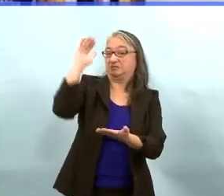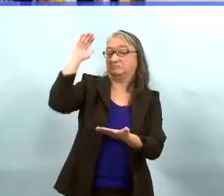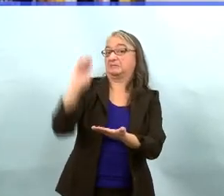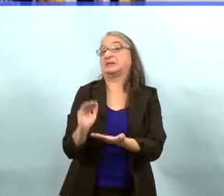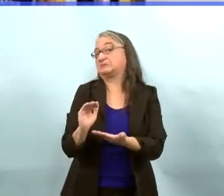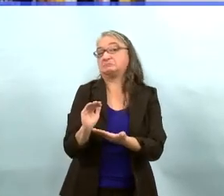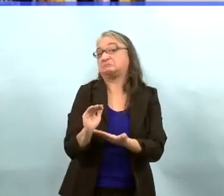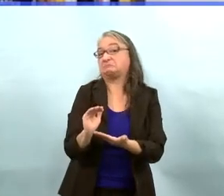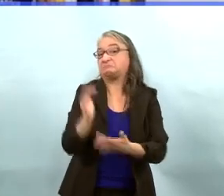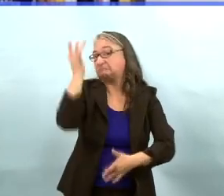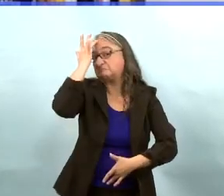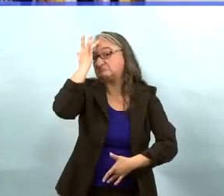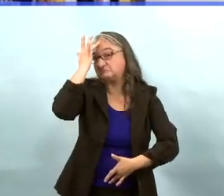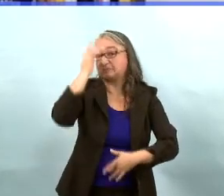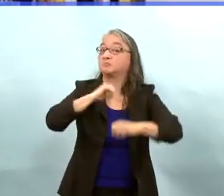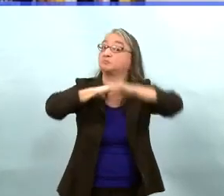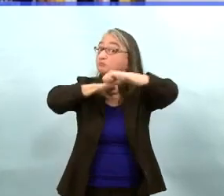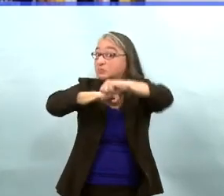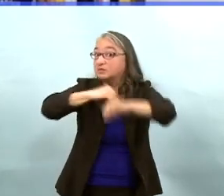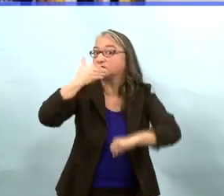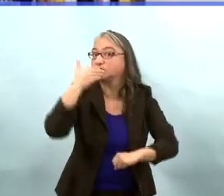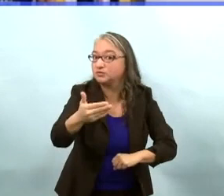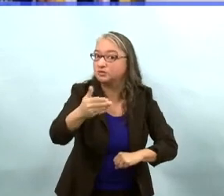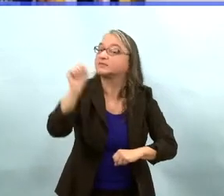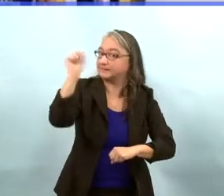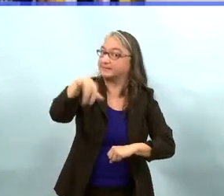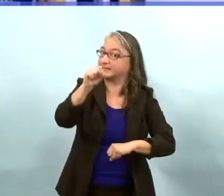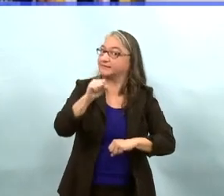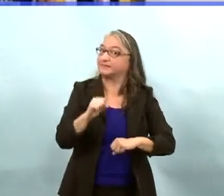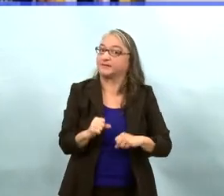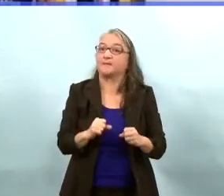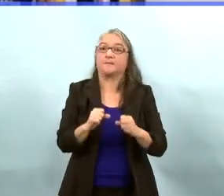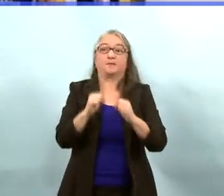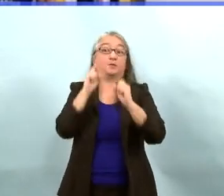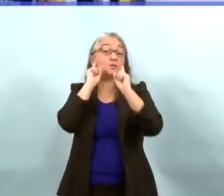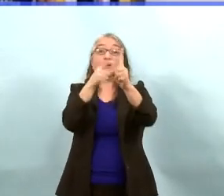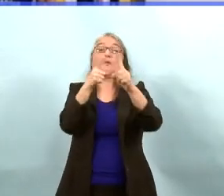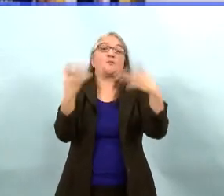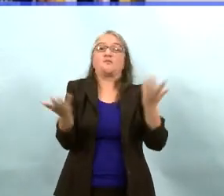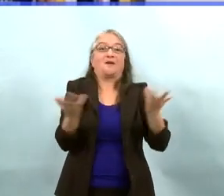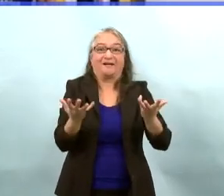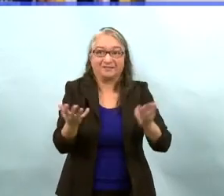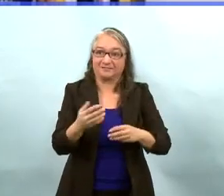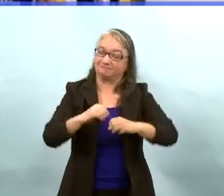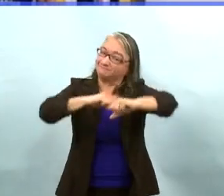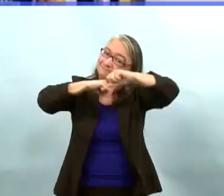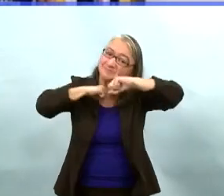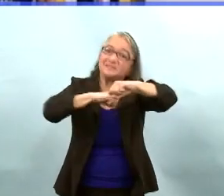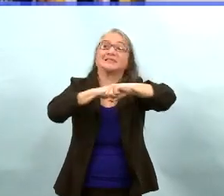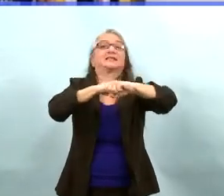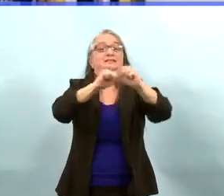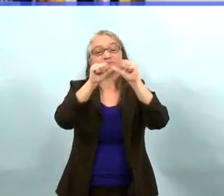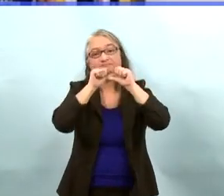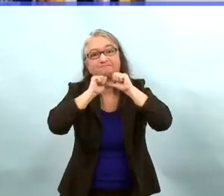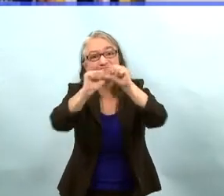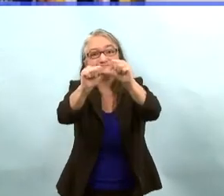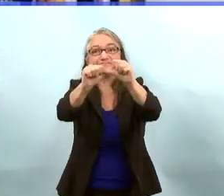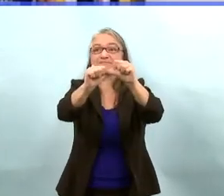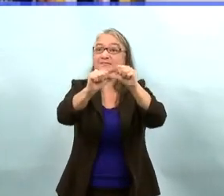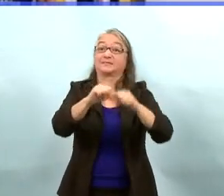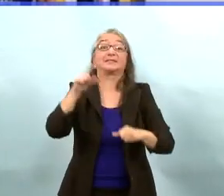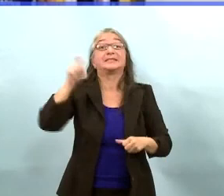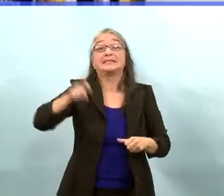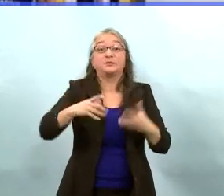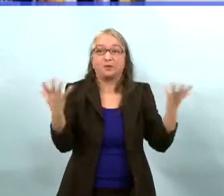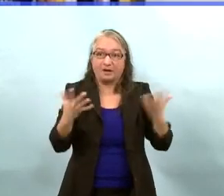cette diminution est moindre, mais elle est quand même formidable. Donc, c'est pour ça que c'est très important d'avoir cette troisième dose, parce que ça